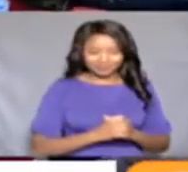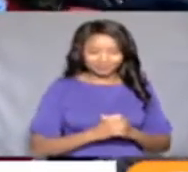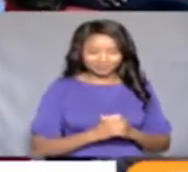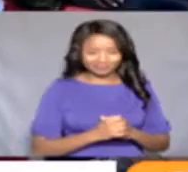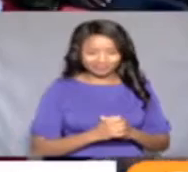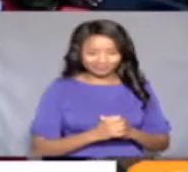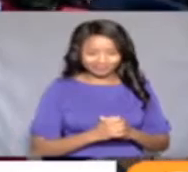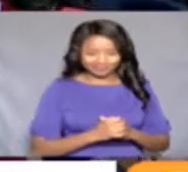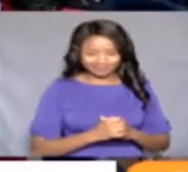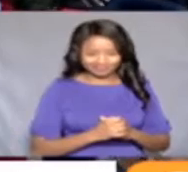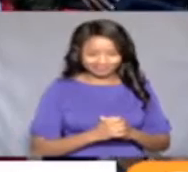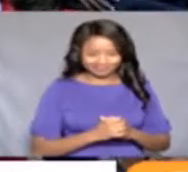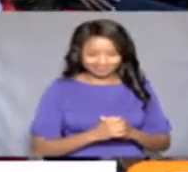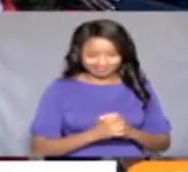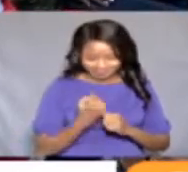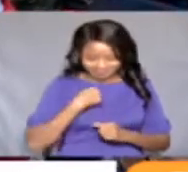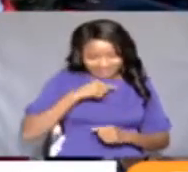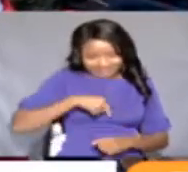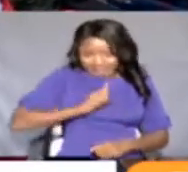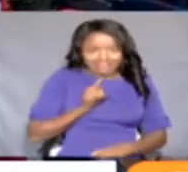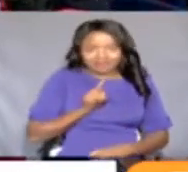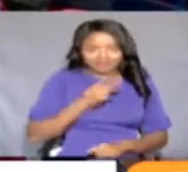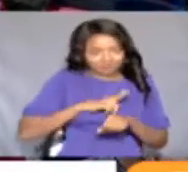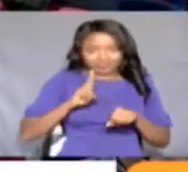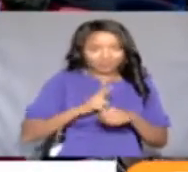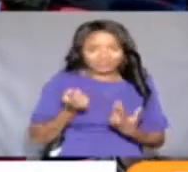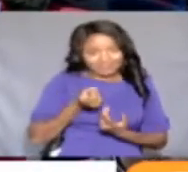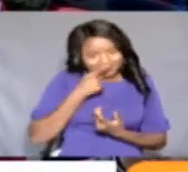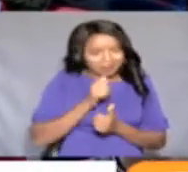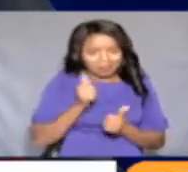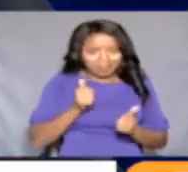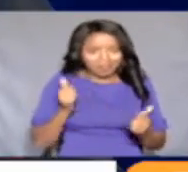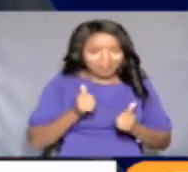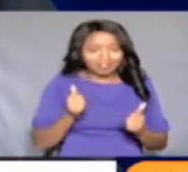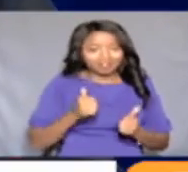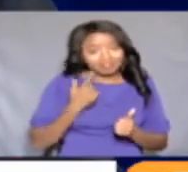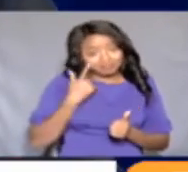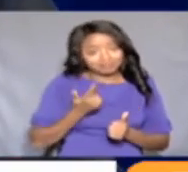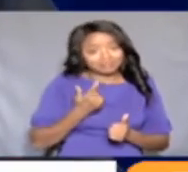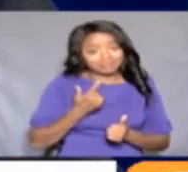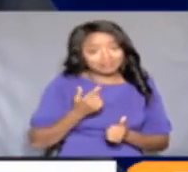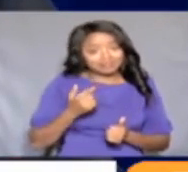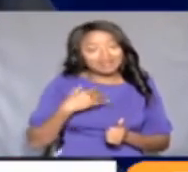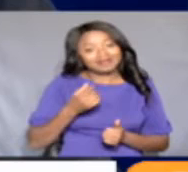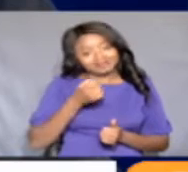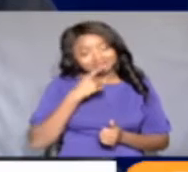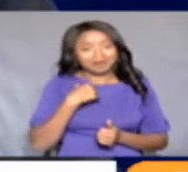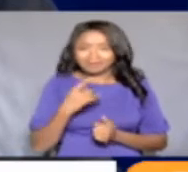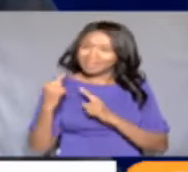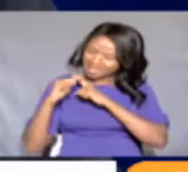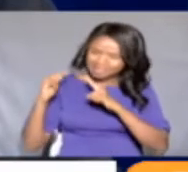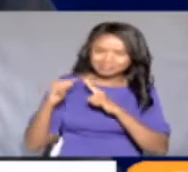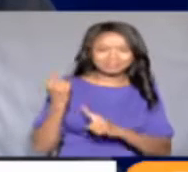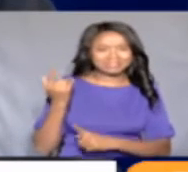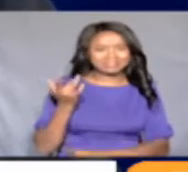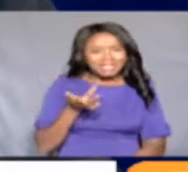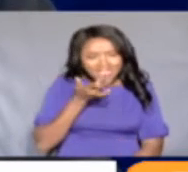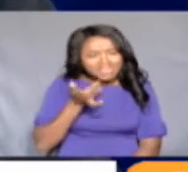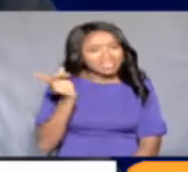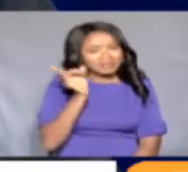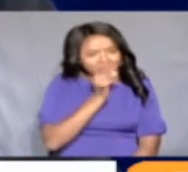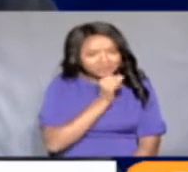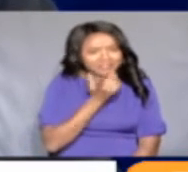unaweza maliza uko unasema? Okay, nasema madawa ni mengi. So hiyo ni baadhi yale madawa nimetumia na niko na experience,